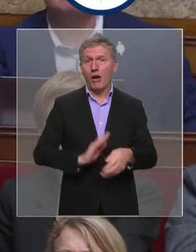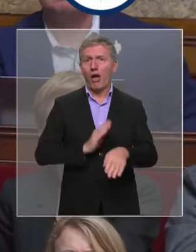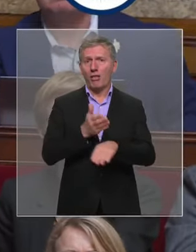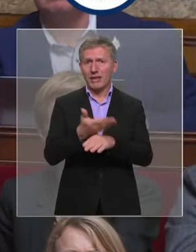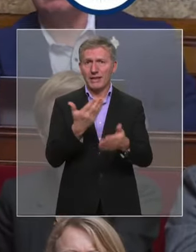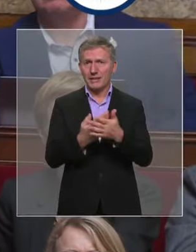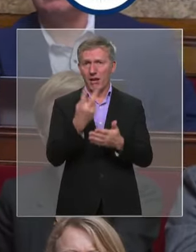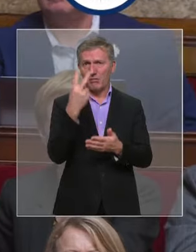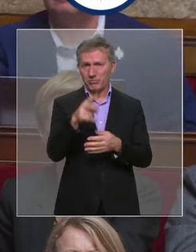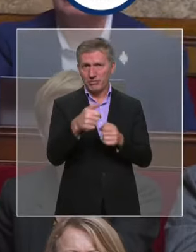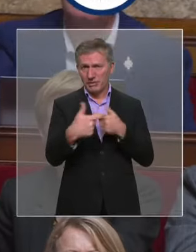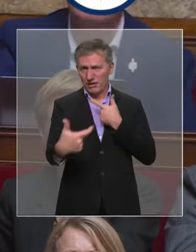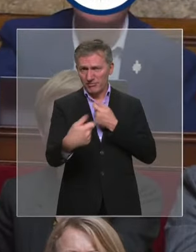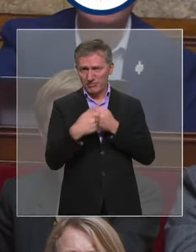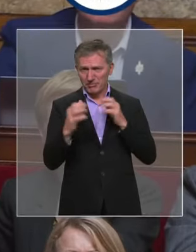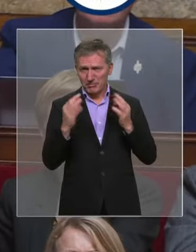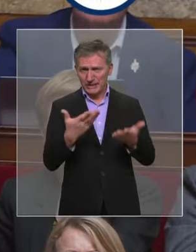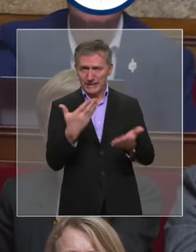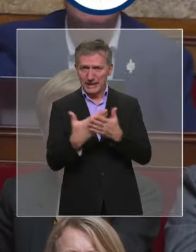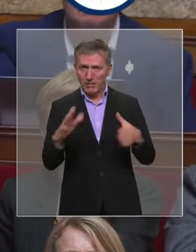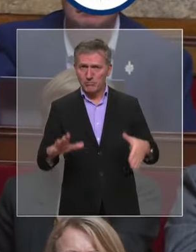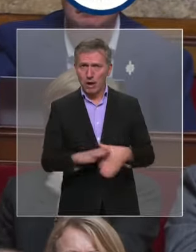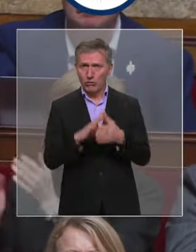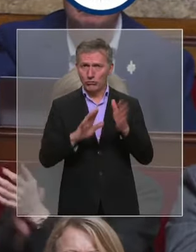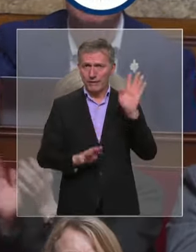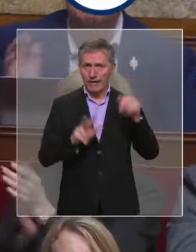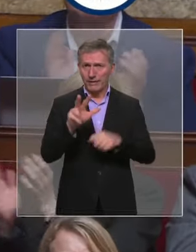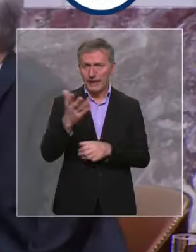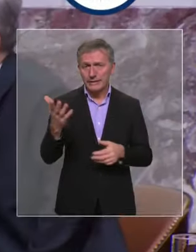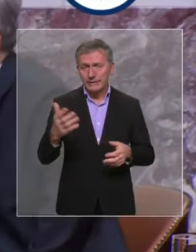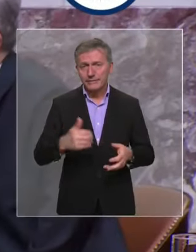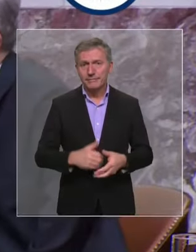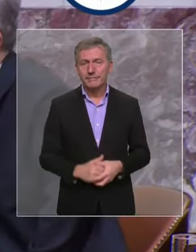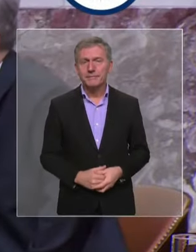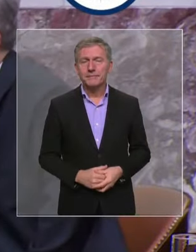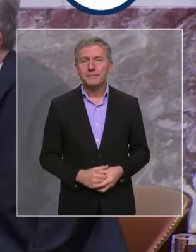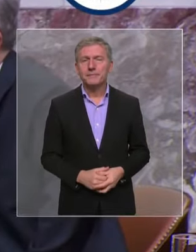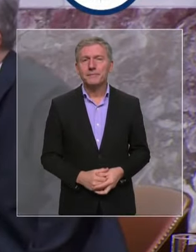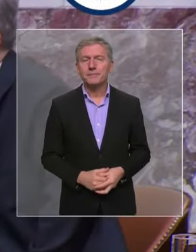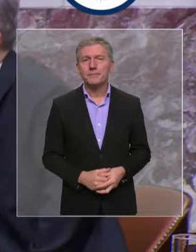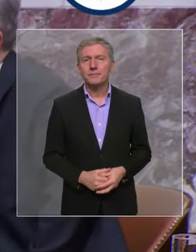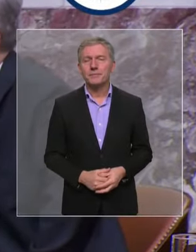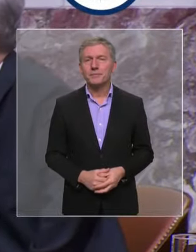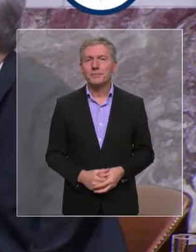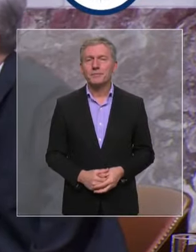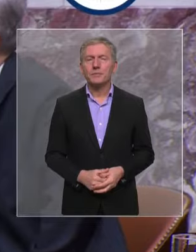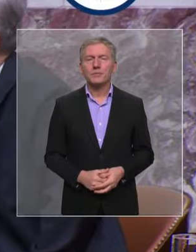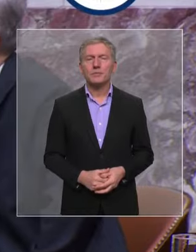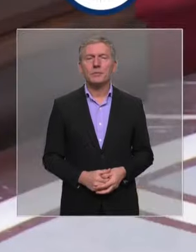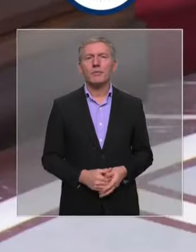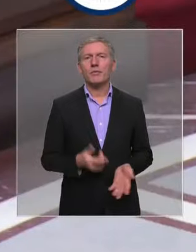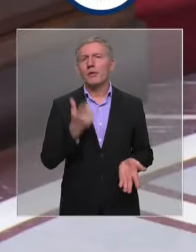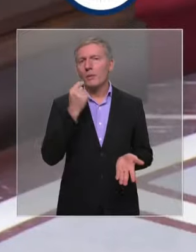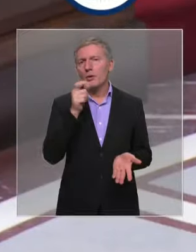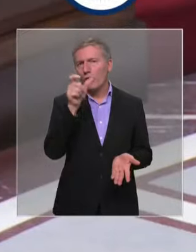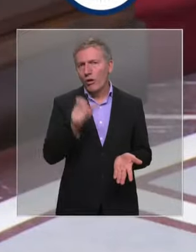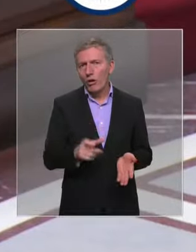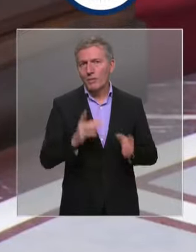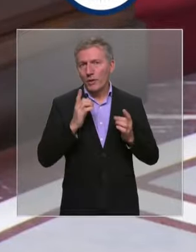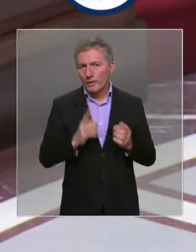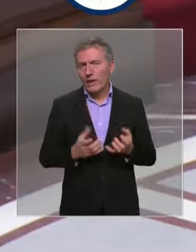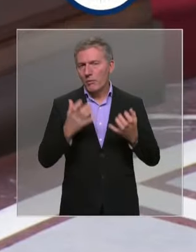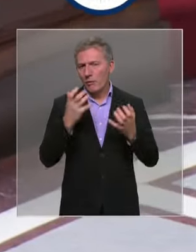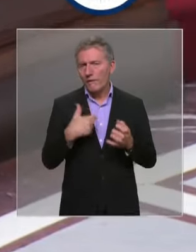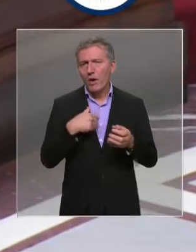Voilà comment vous tenez compte de la spécificité de la Seine-Saint-Denis. Je vous remercie, Madame la Ministre. Monsieur le député, je